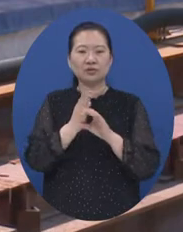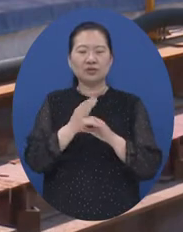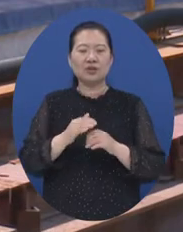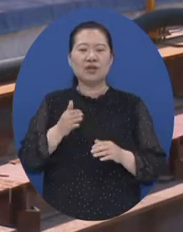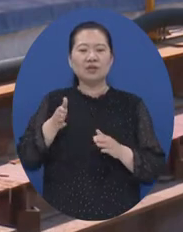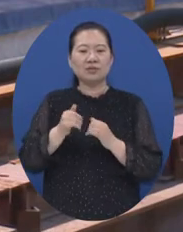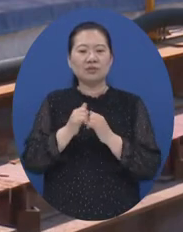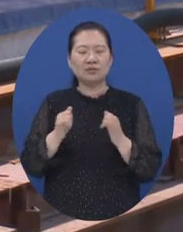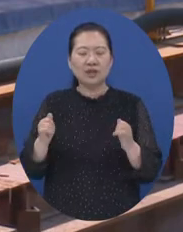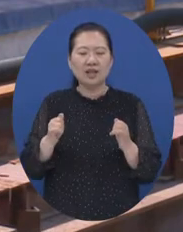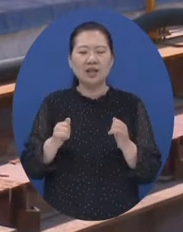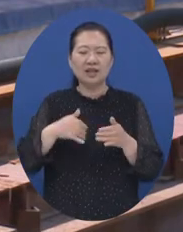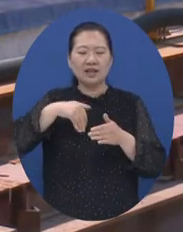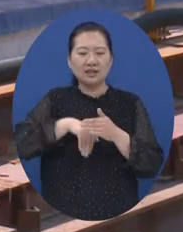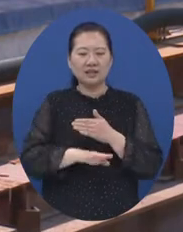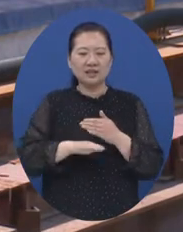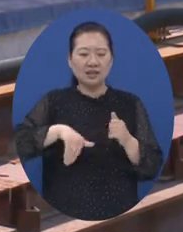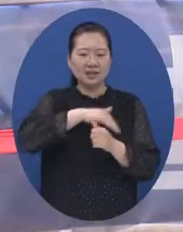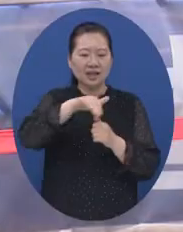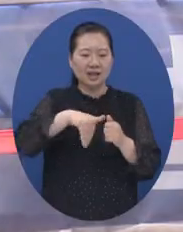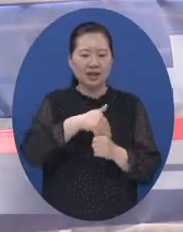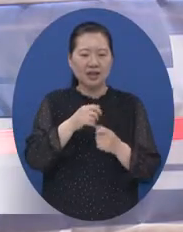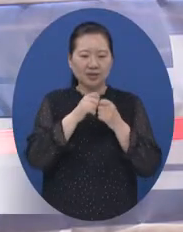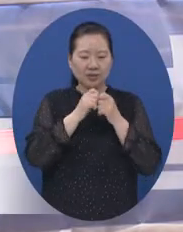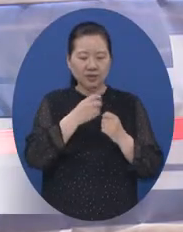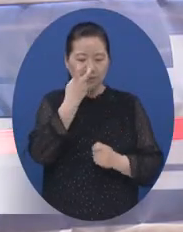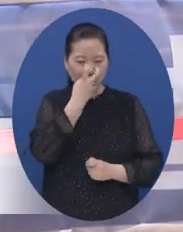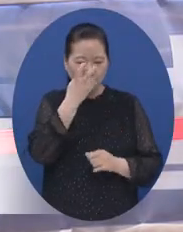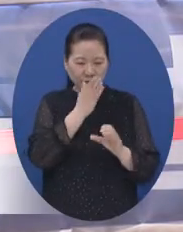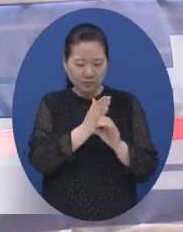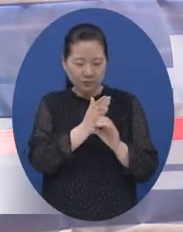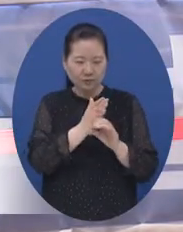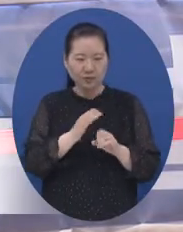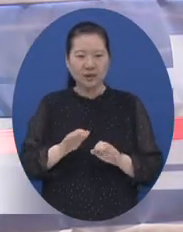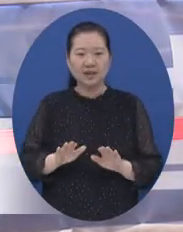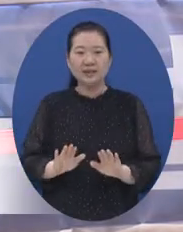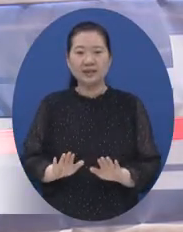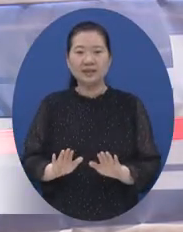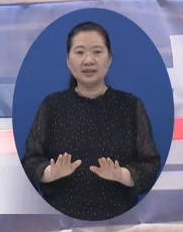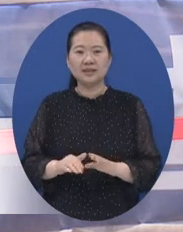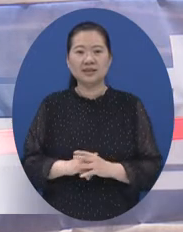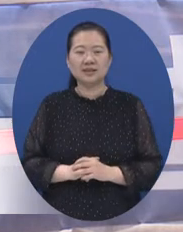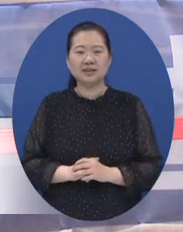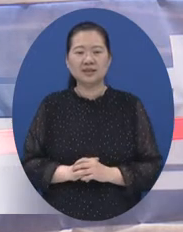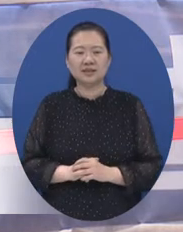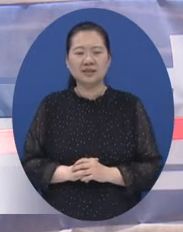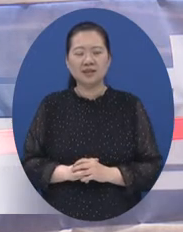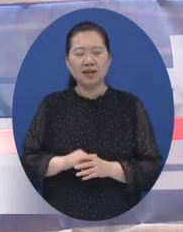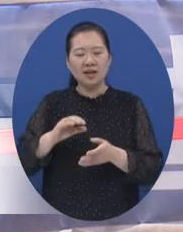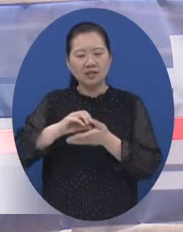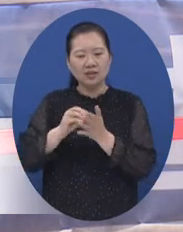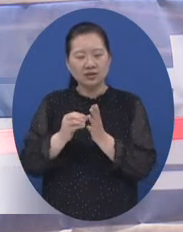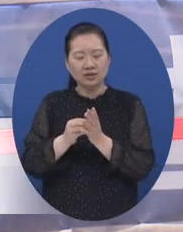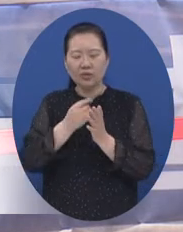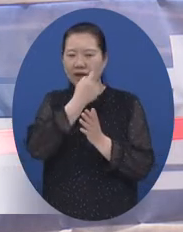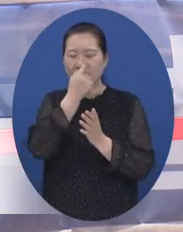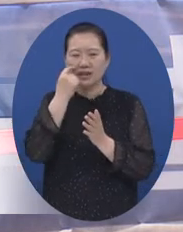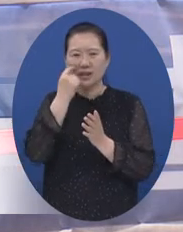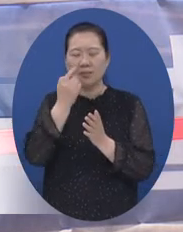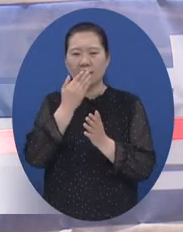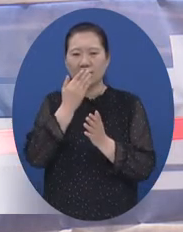지하 공사 현장을 꼼꼼히 살펴봅니다. 지금 공법이 현장에 사기는 적절한지 확인할 수 있는